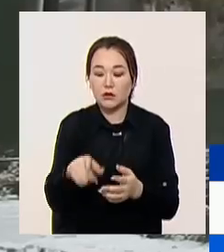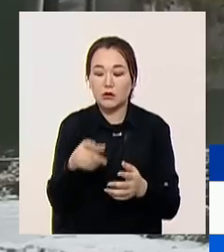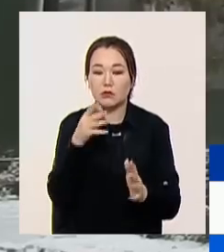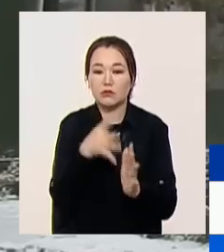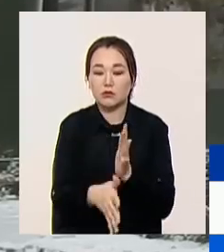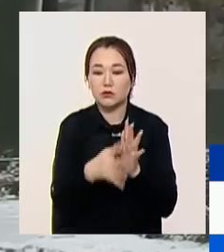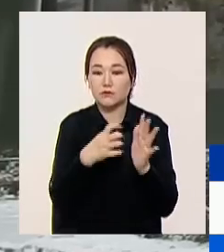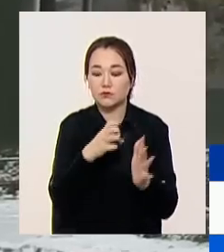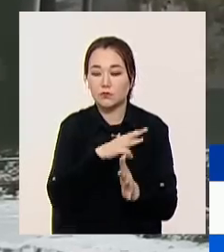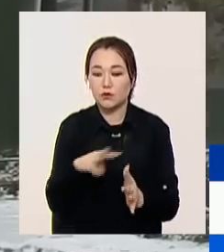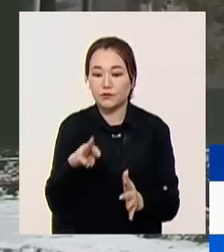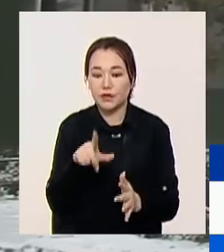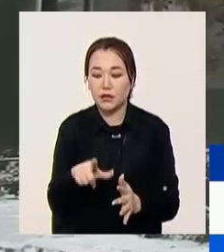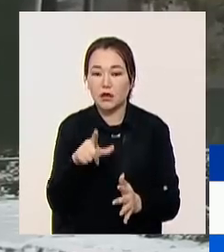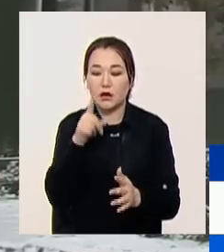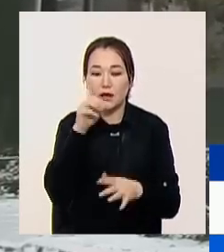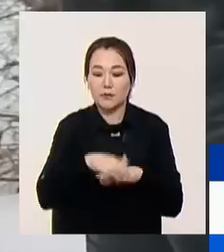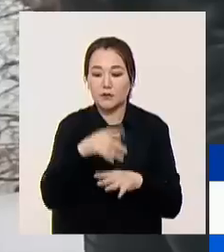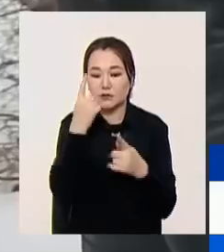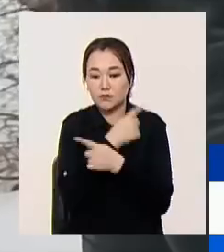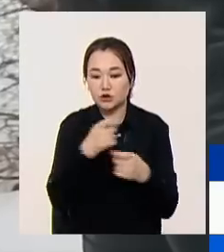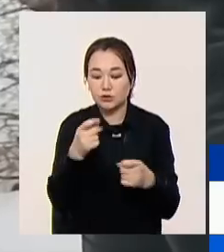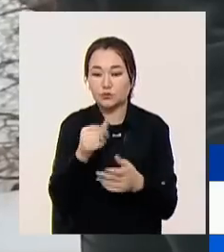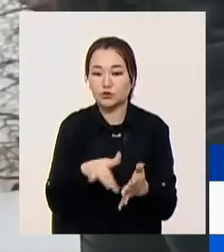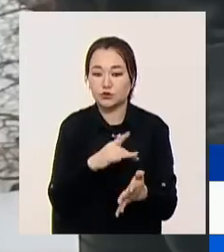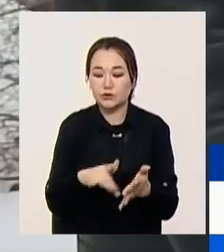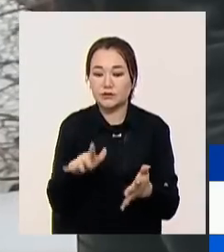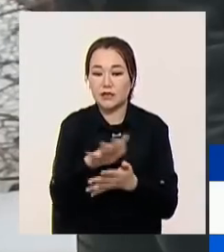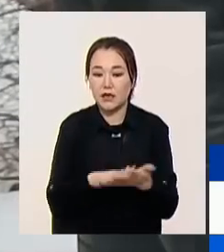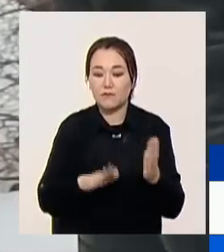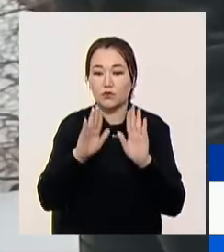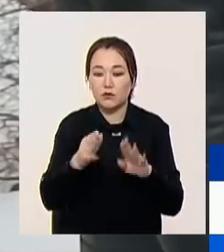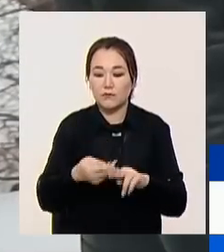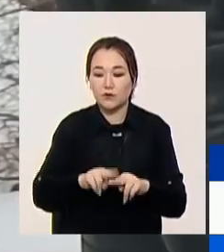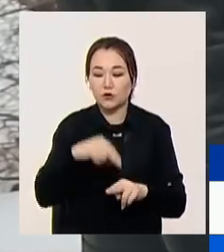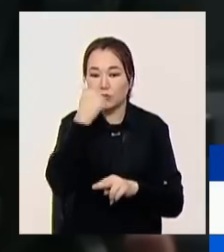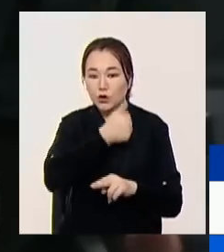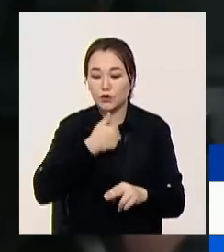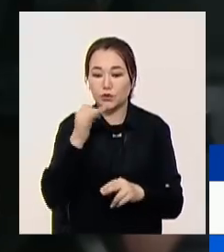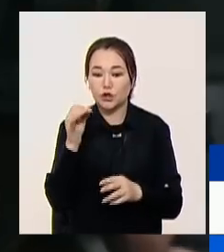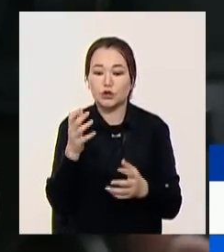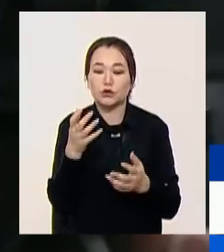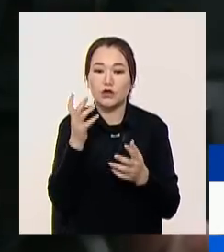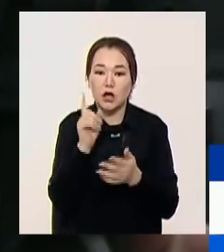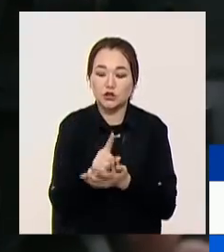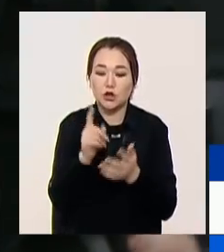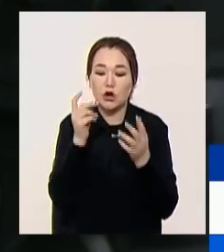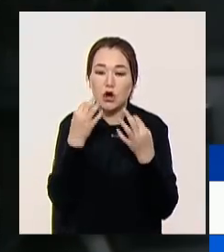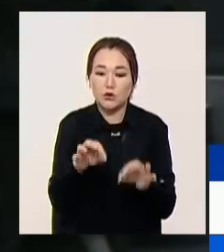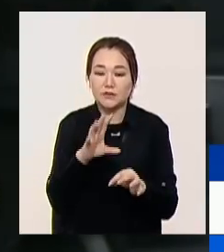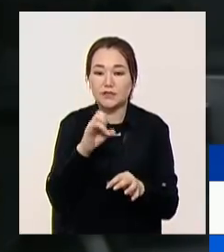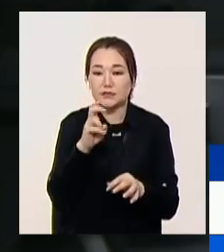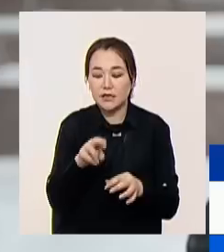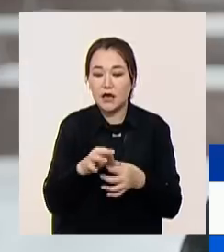казне в 900 миллионов тенге. В Акимате сообщили, бюджетную заявку подали только в этом году. Ее еще должны одобрить на сессии